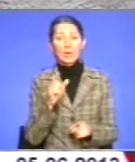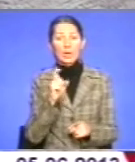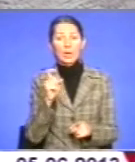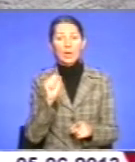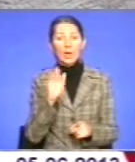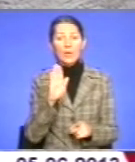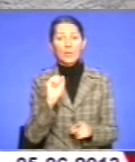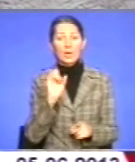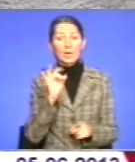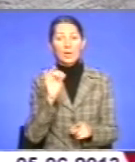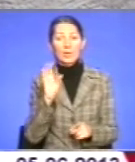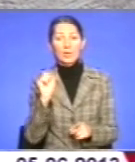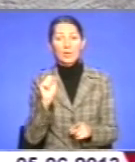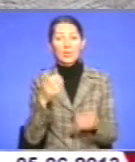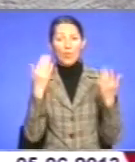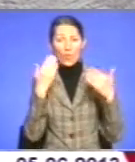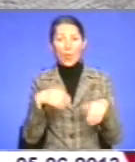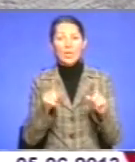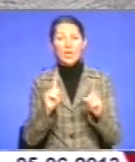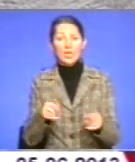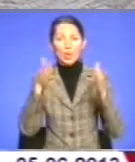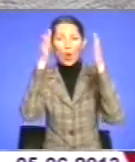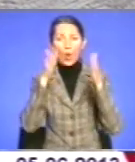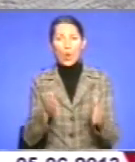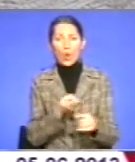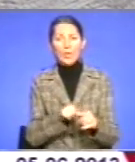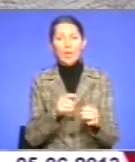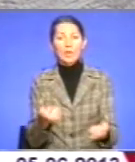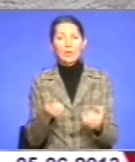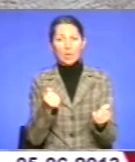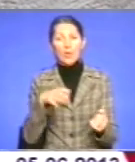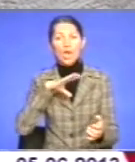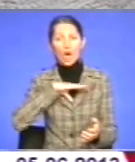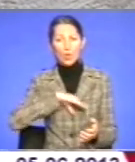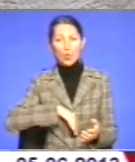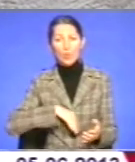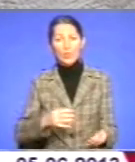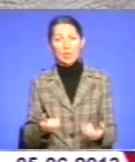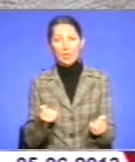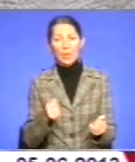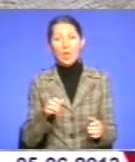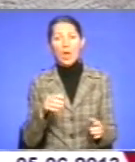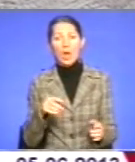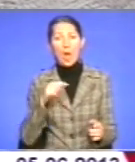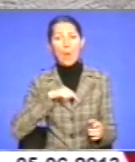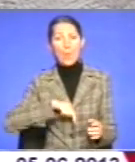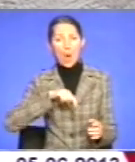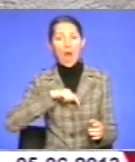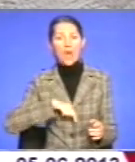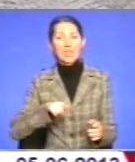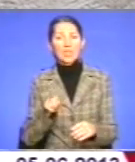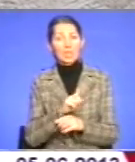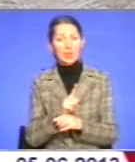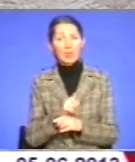що впала дійсна колона, яка тримала духовність, яка тримала моральність Тернопіля. Але